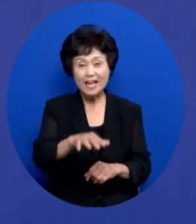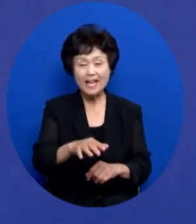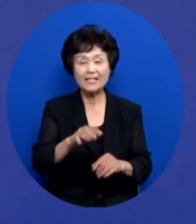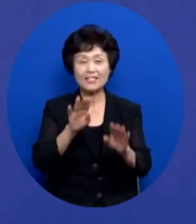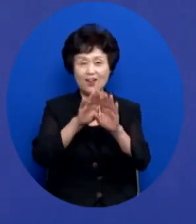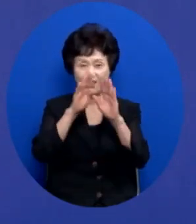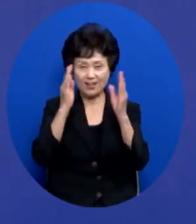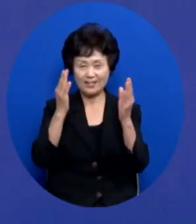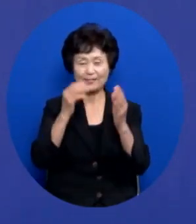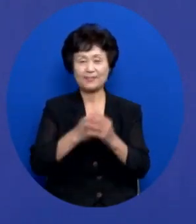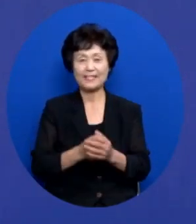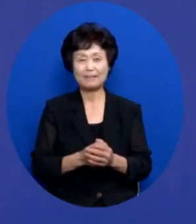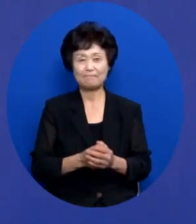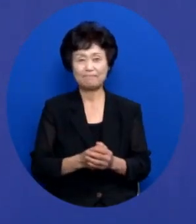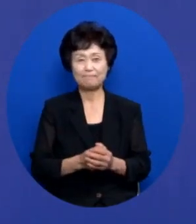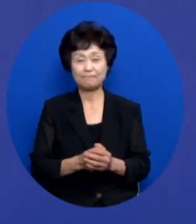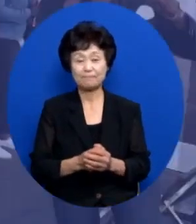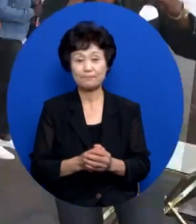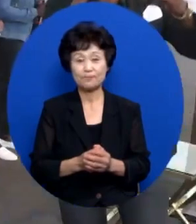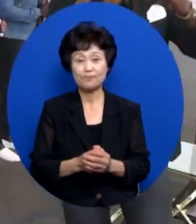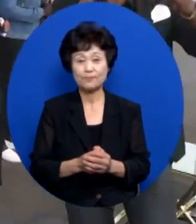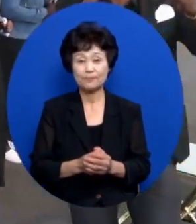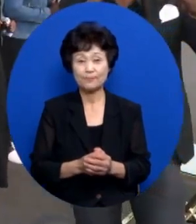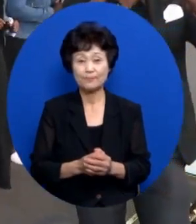자칼한다 그라운드에서 열렸습니다